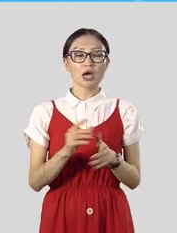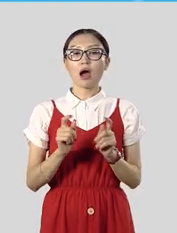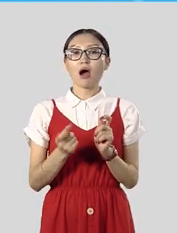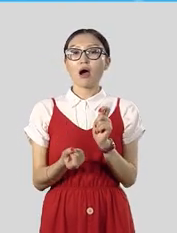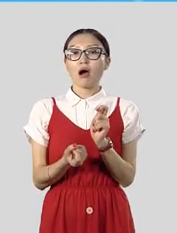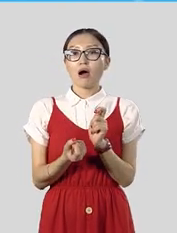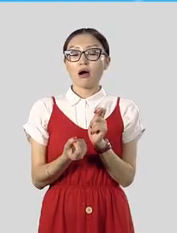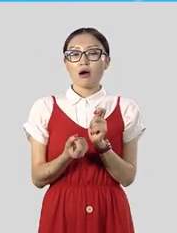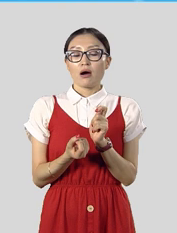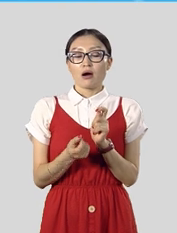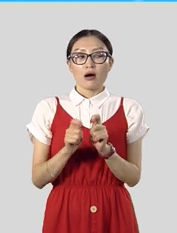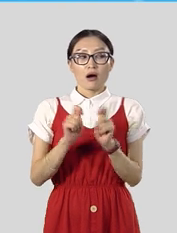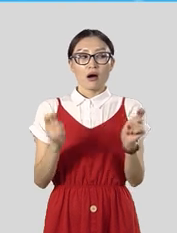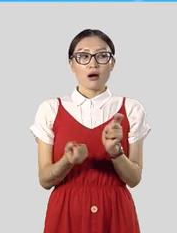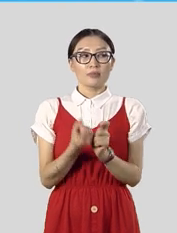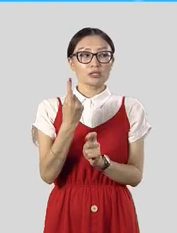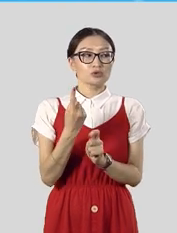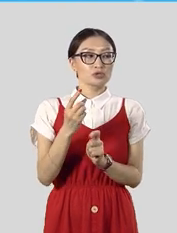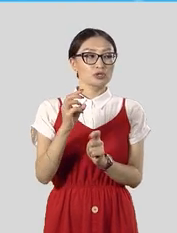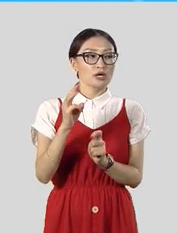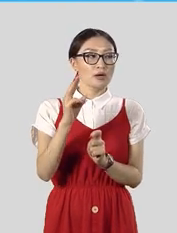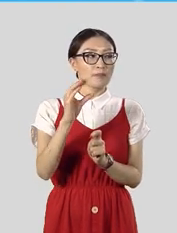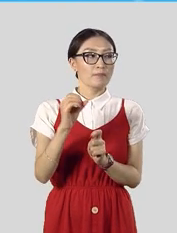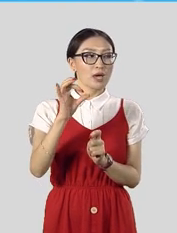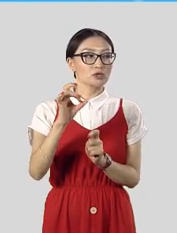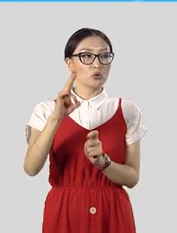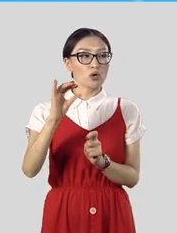образующие нервное кольцо.